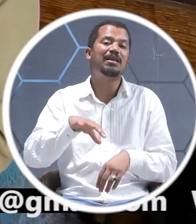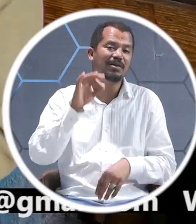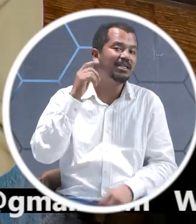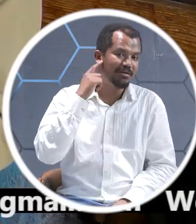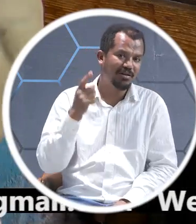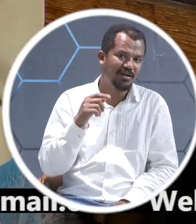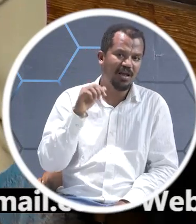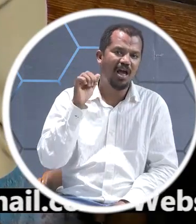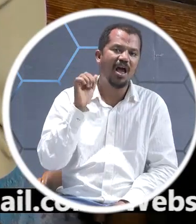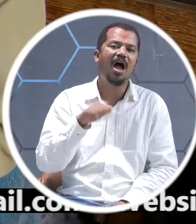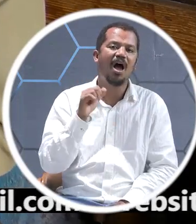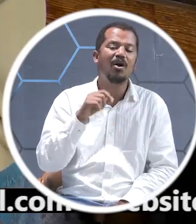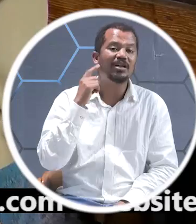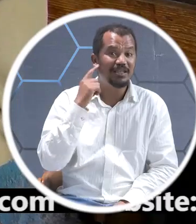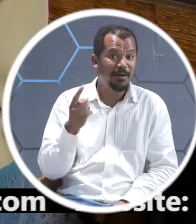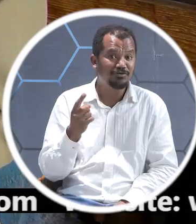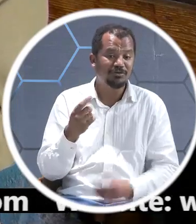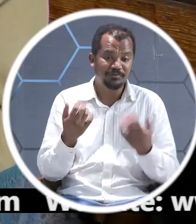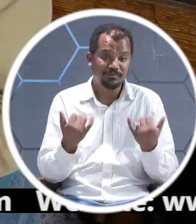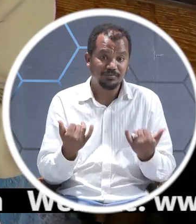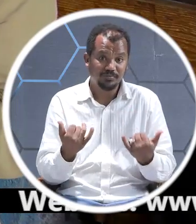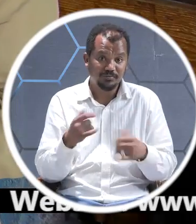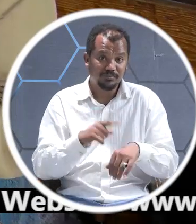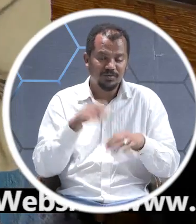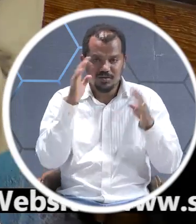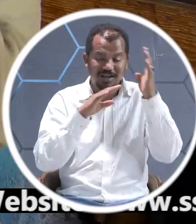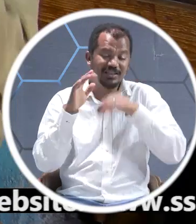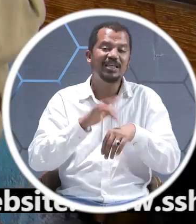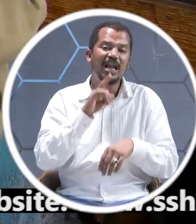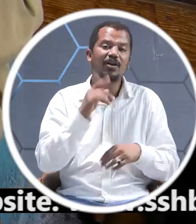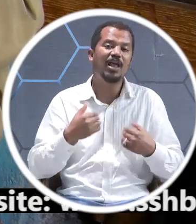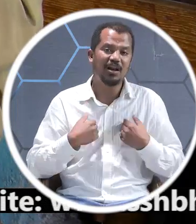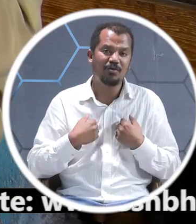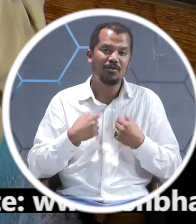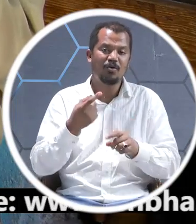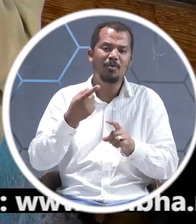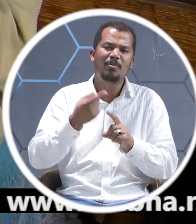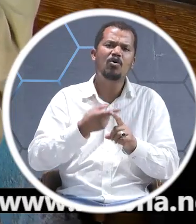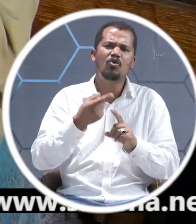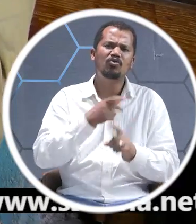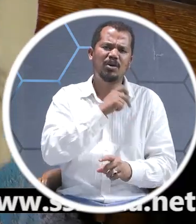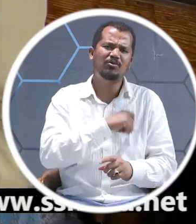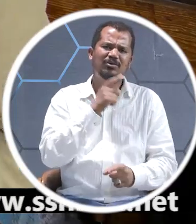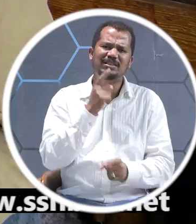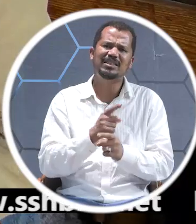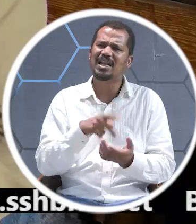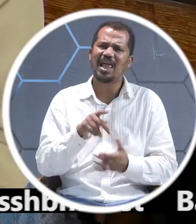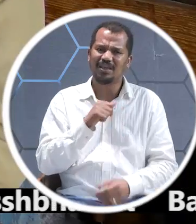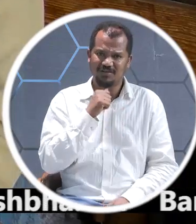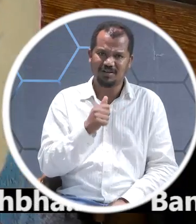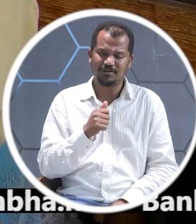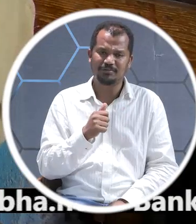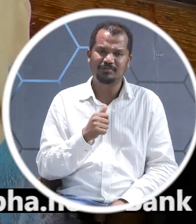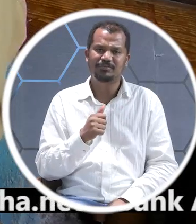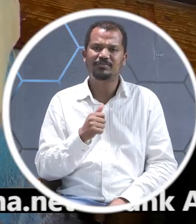እንደሚገኝ ሰማን አዎ እሱ እንግዲህ እንደሰማችሁ በጣም በአሁኑ ሰዓት ችግር ላይ ነው ያለው በየወሩ ደሞዛችንም ትክክል አይሰጥም